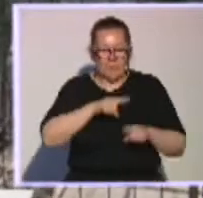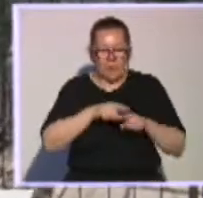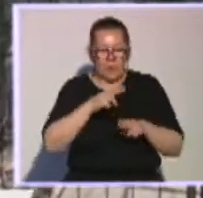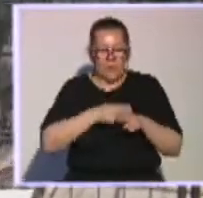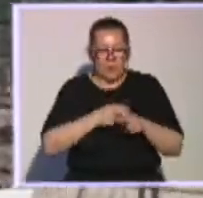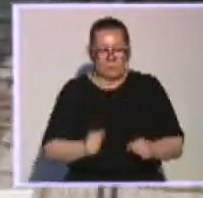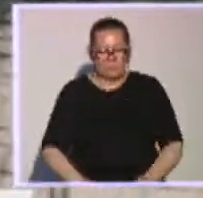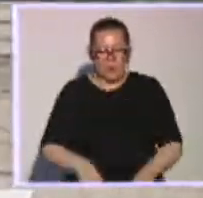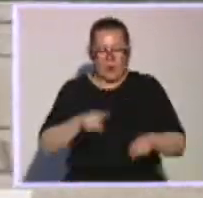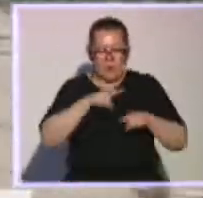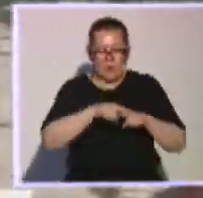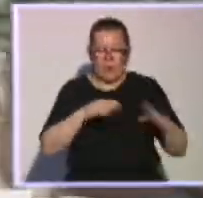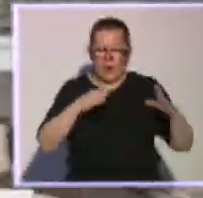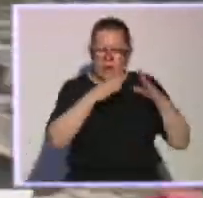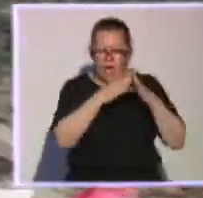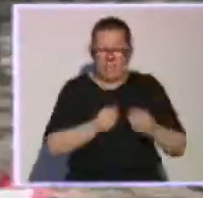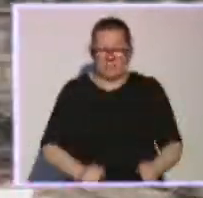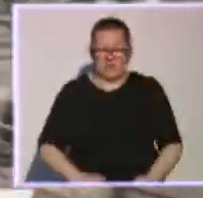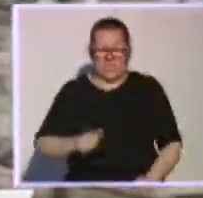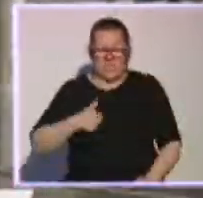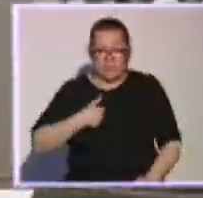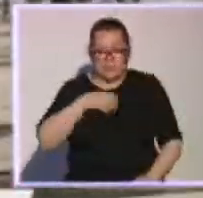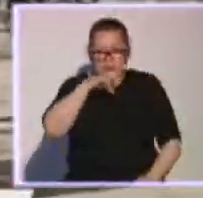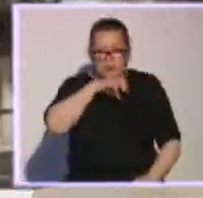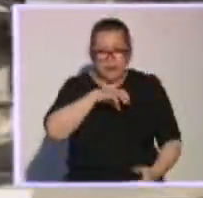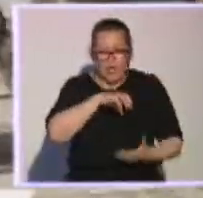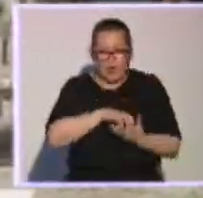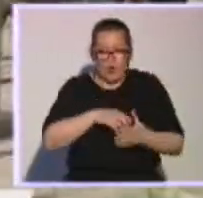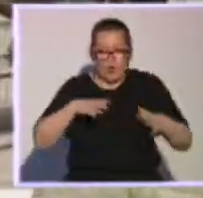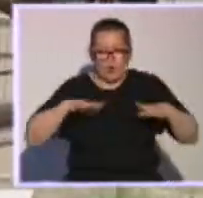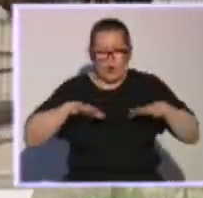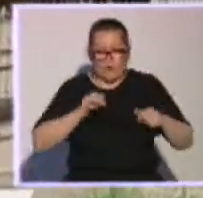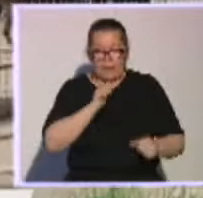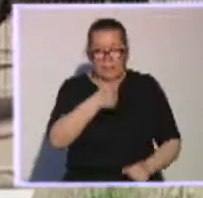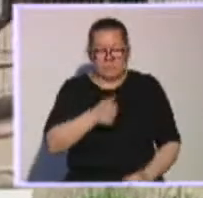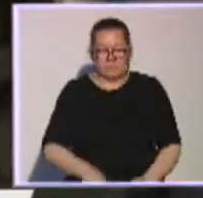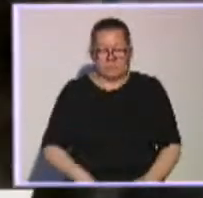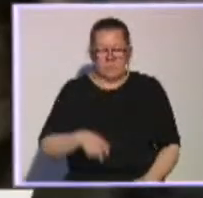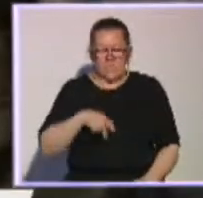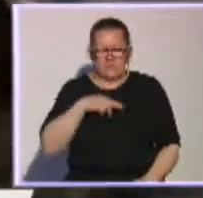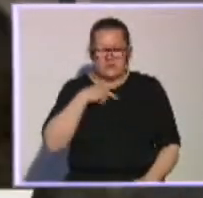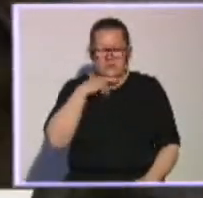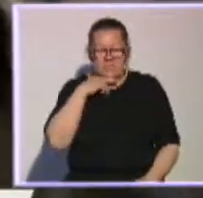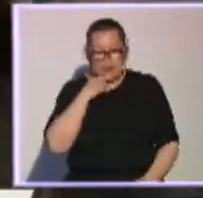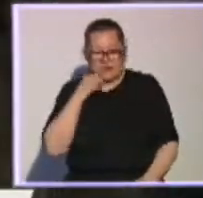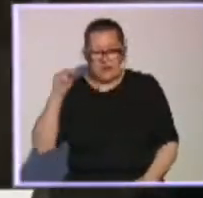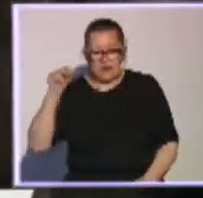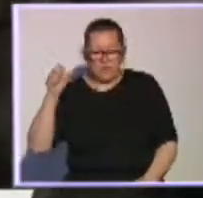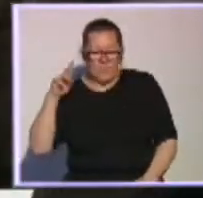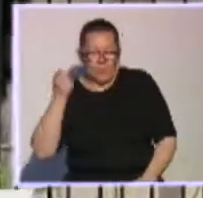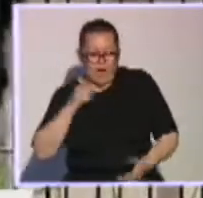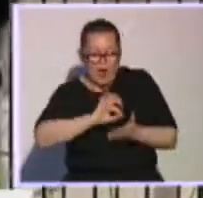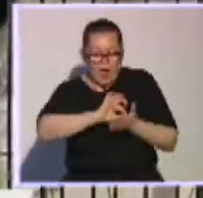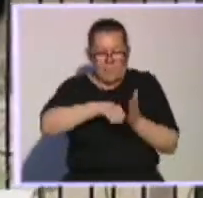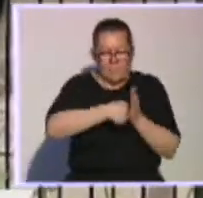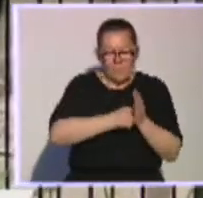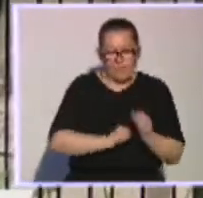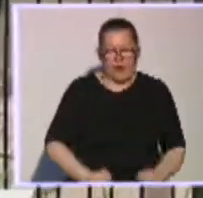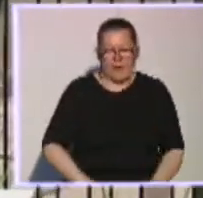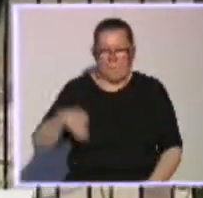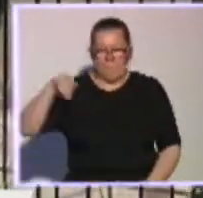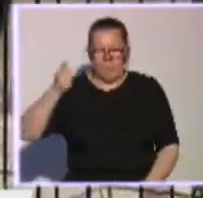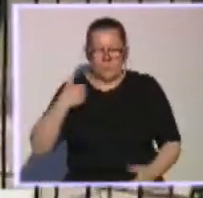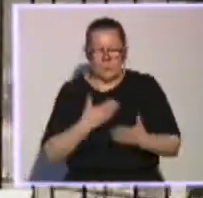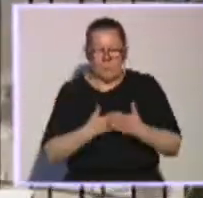și adăpostul pentru animale a ajuns la capacitate maximă. Direcția publică Motru a obținut avizul pentru a eutanasia 20 de câini din